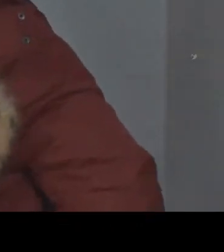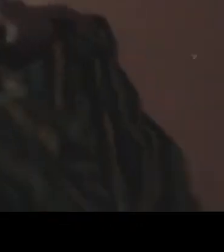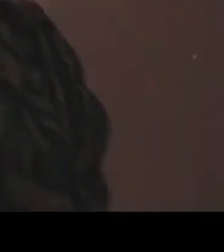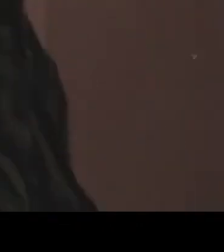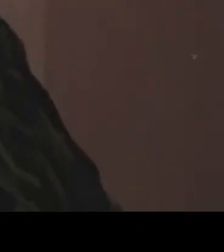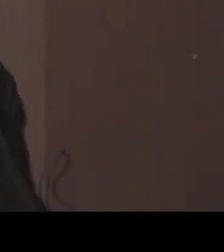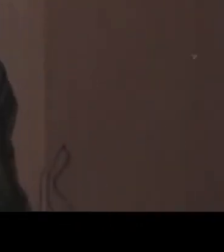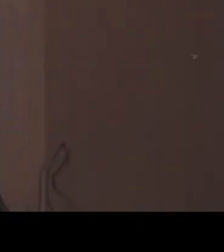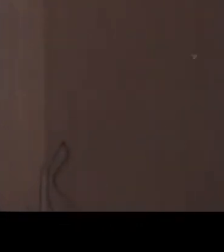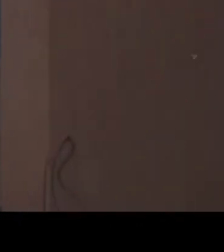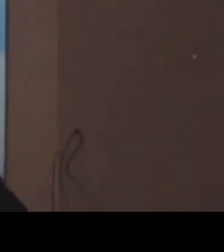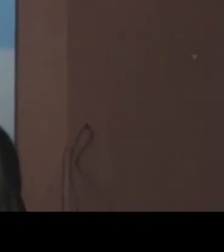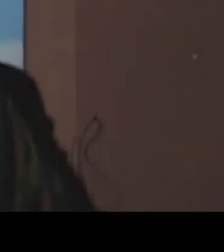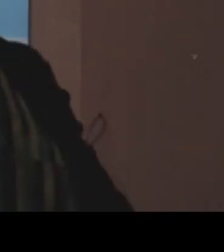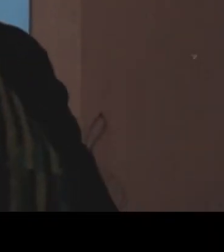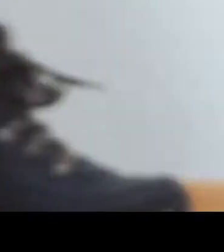Respekt!